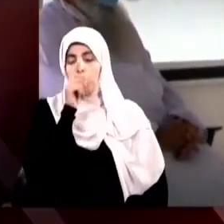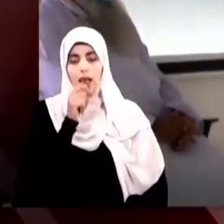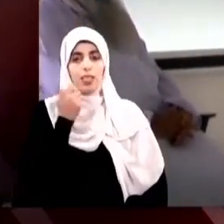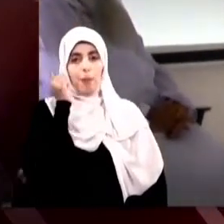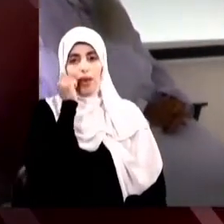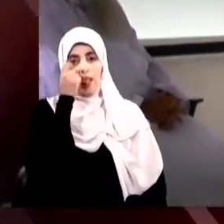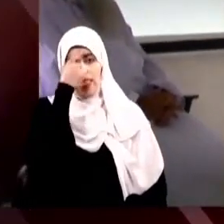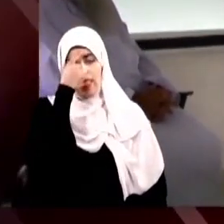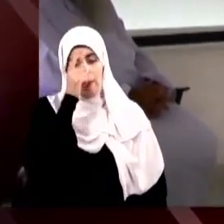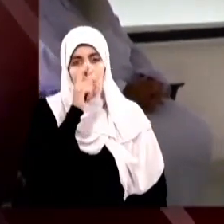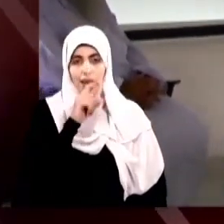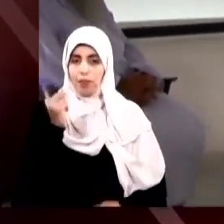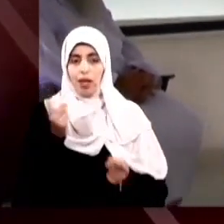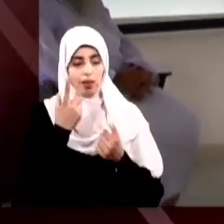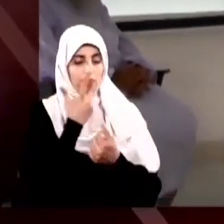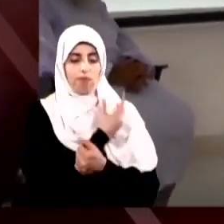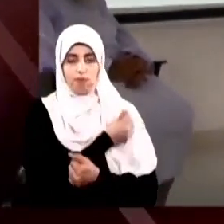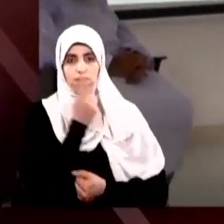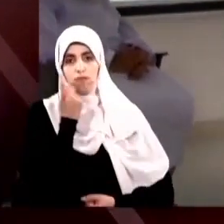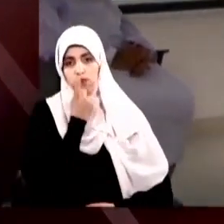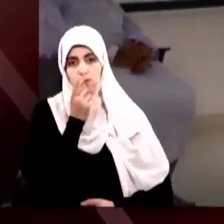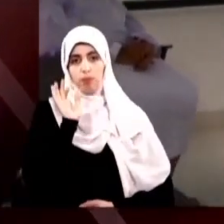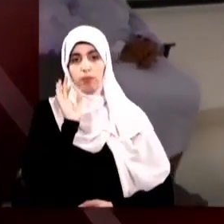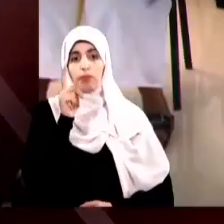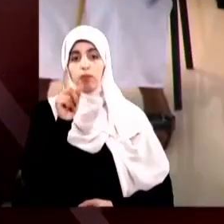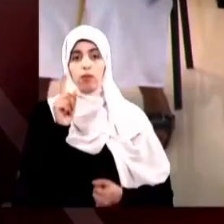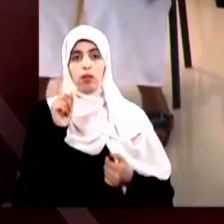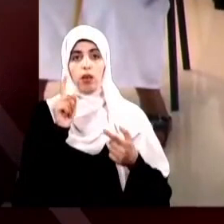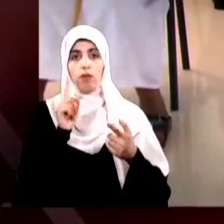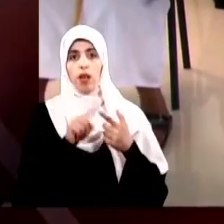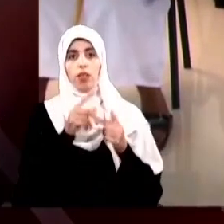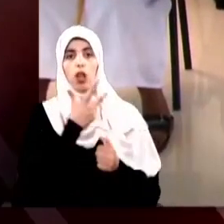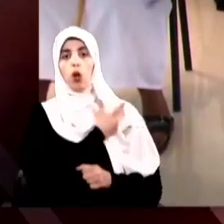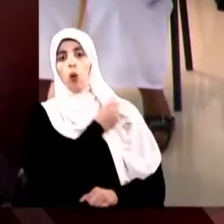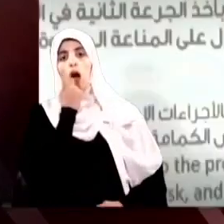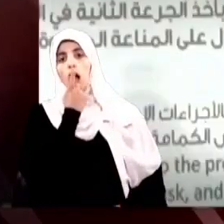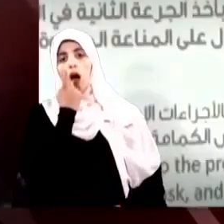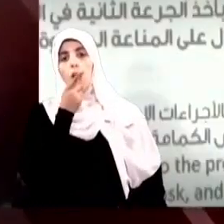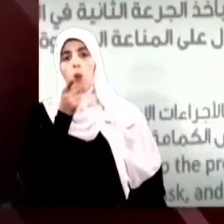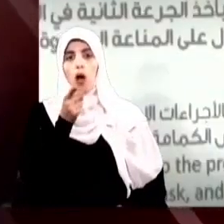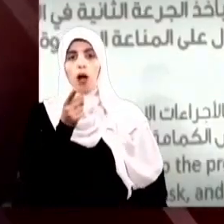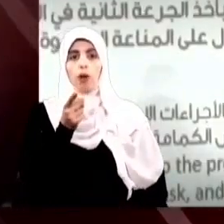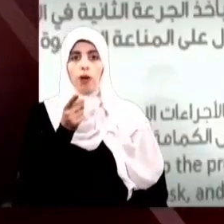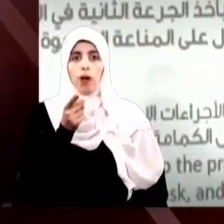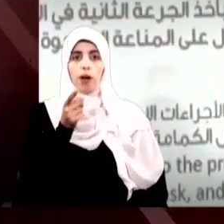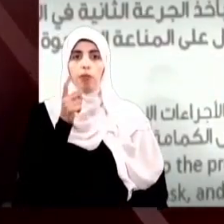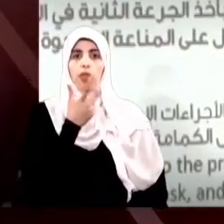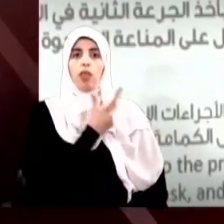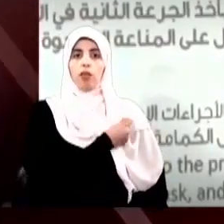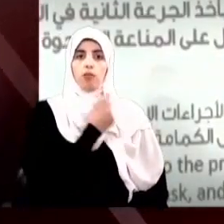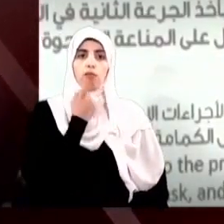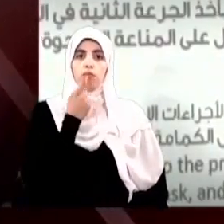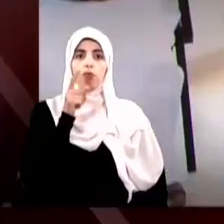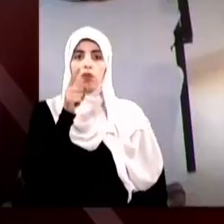المستهدفة للقاح الأسترازينيكا. لقاح الأسترازينيكا هو من اللقاحات